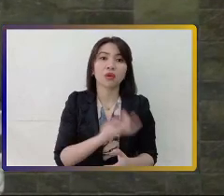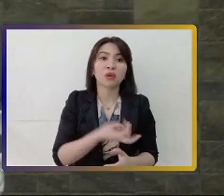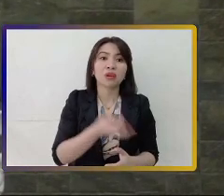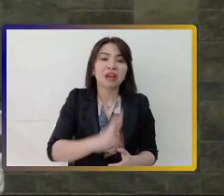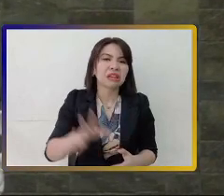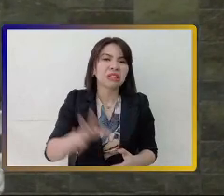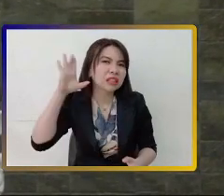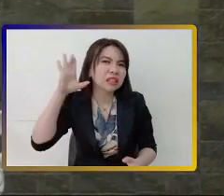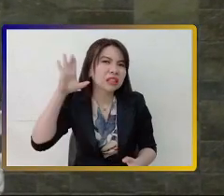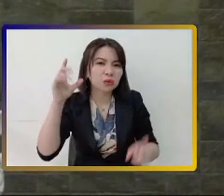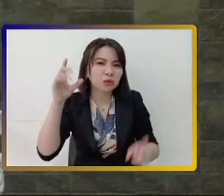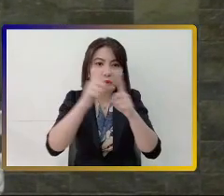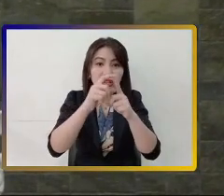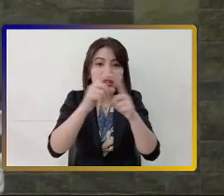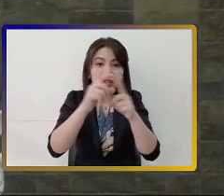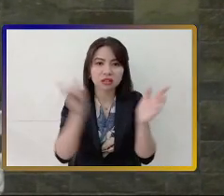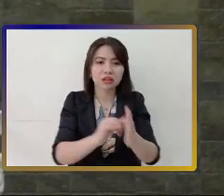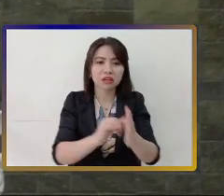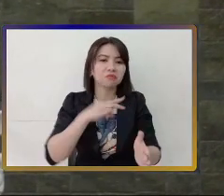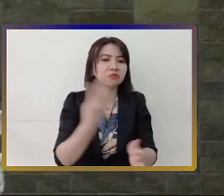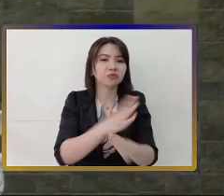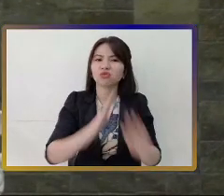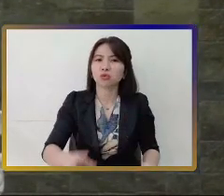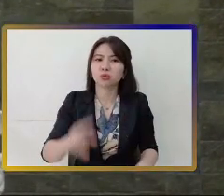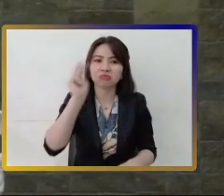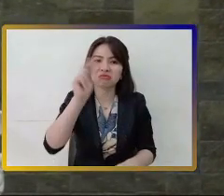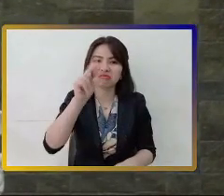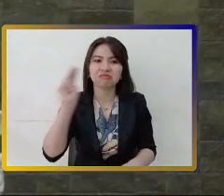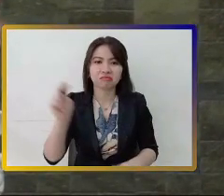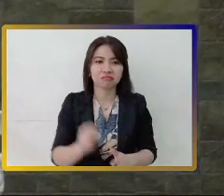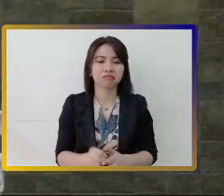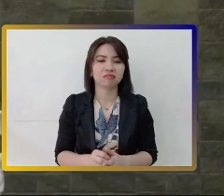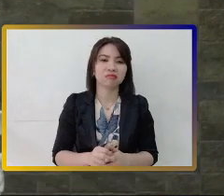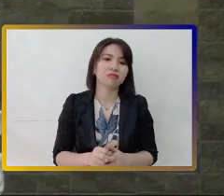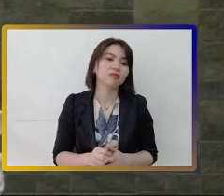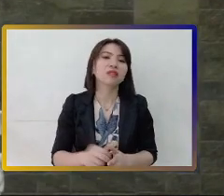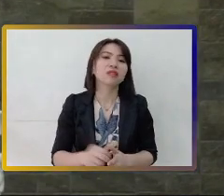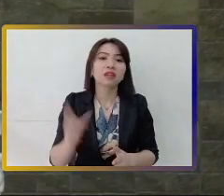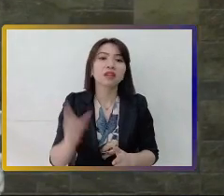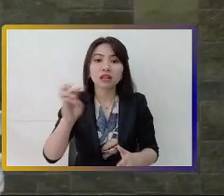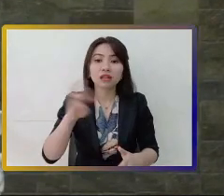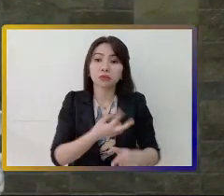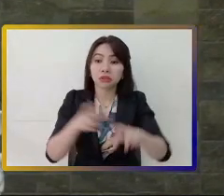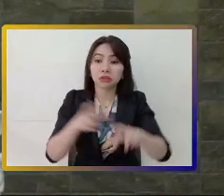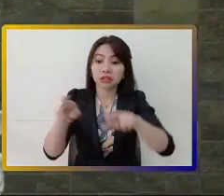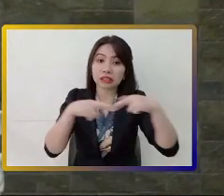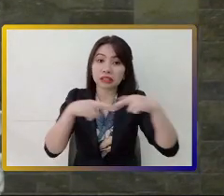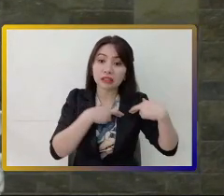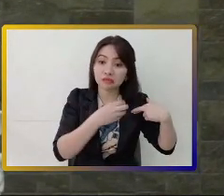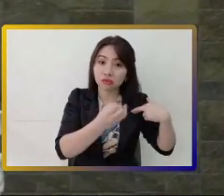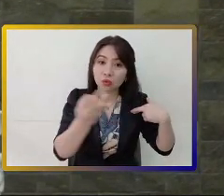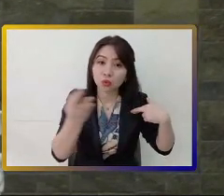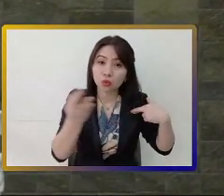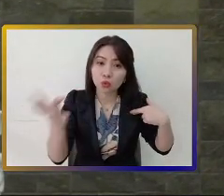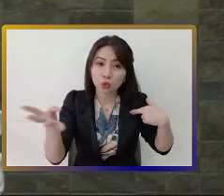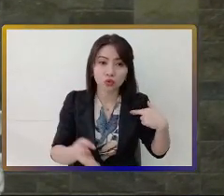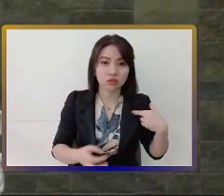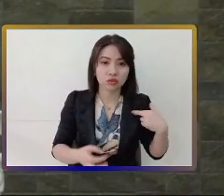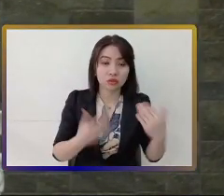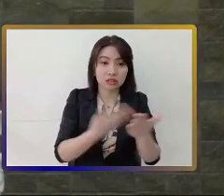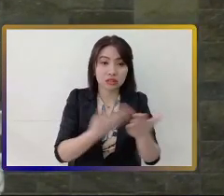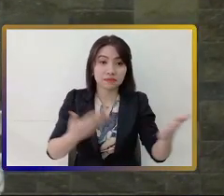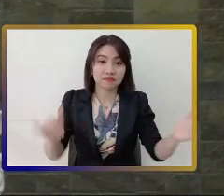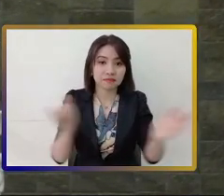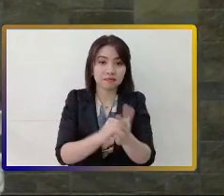need. You see, but the sad thing is we are also accommodating those that we don't need.